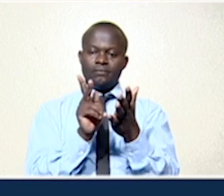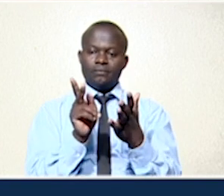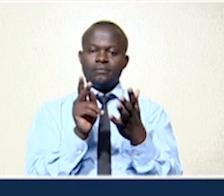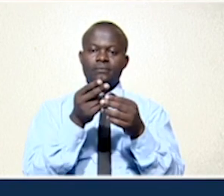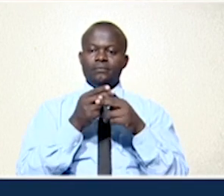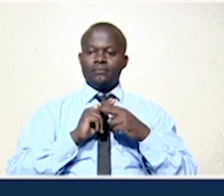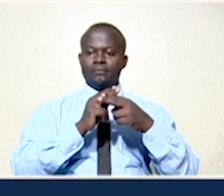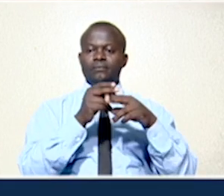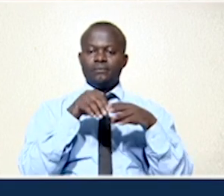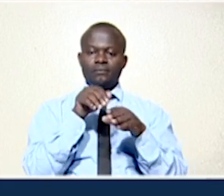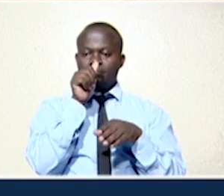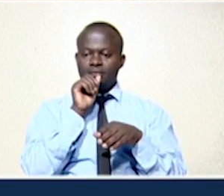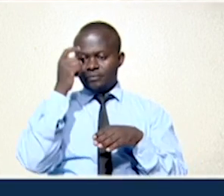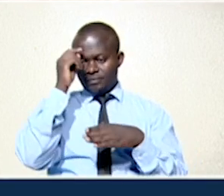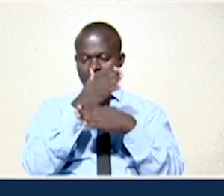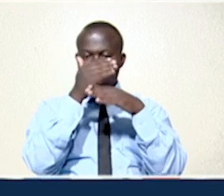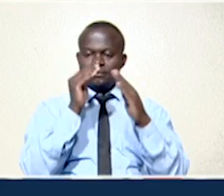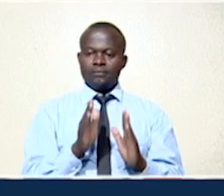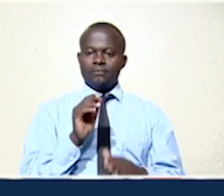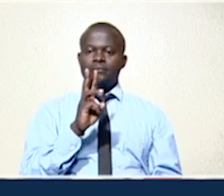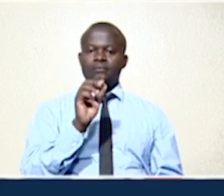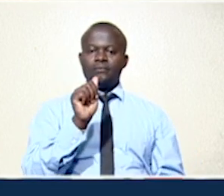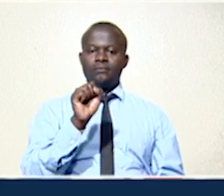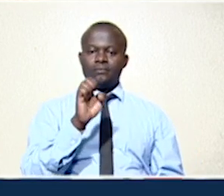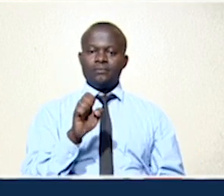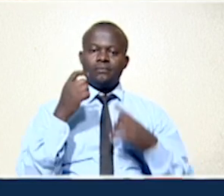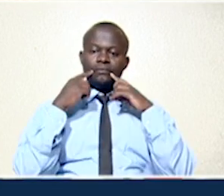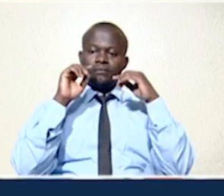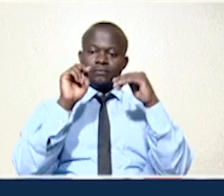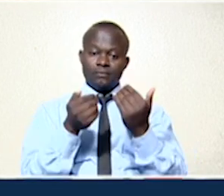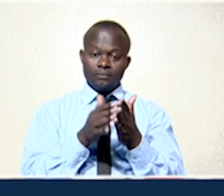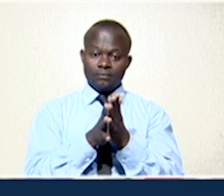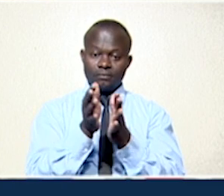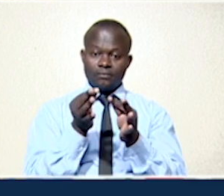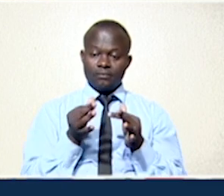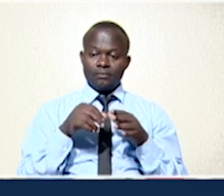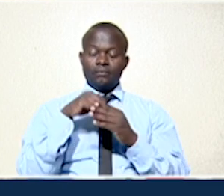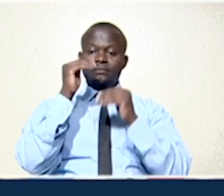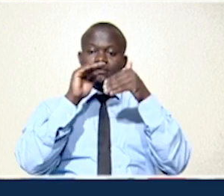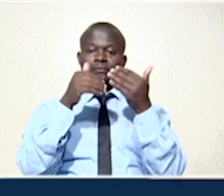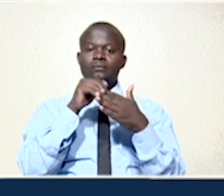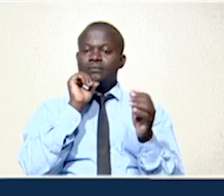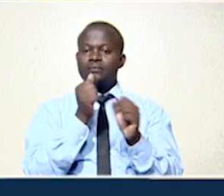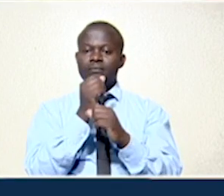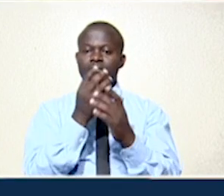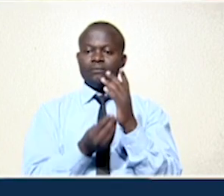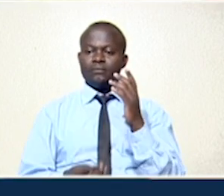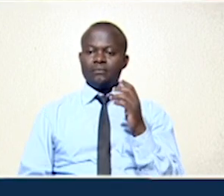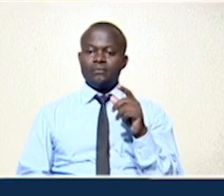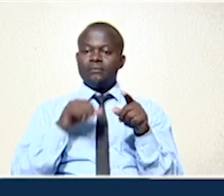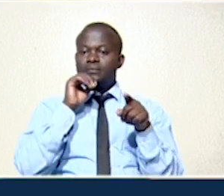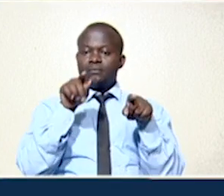n'abakodesha. Umunyamabanga wa Leta muri iyi minisiteri Uwase Patrice avuga ko uwashora imari muri uru rwego atahomba. Mbese ntibibe